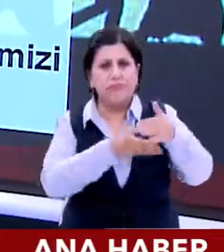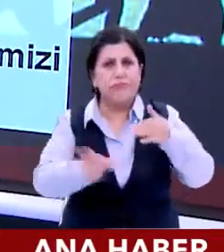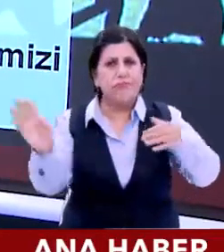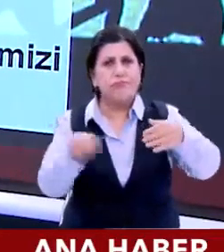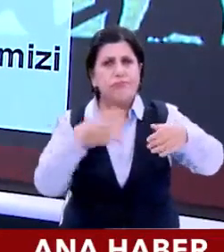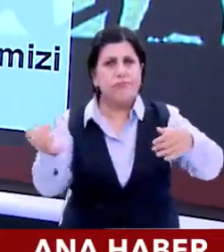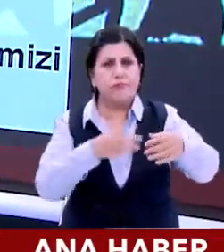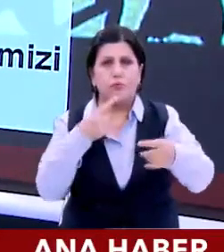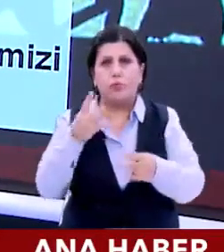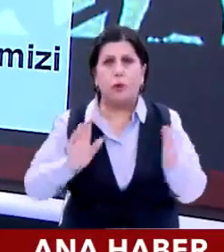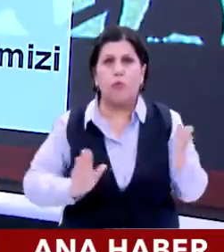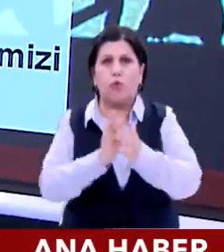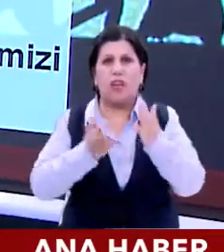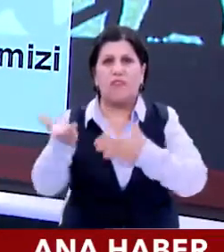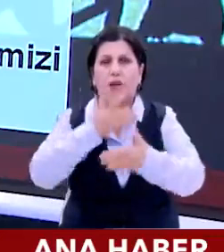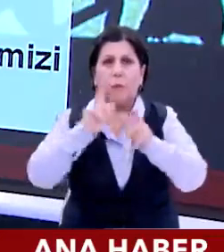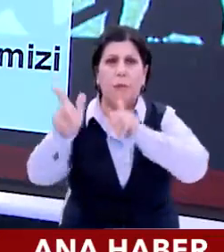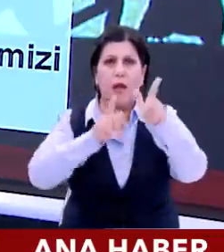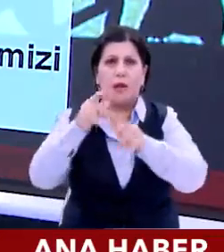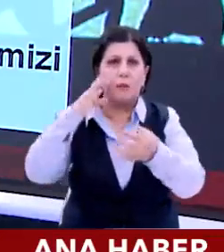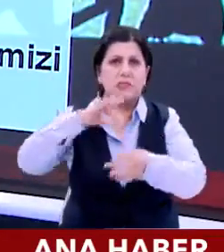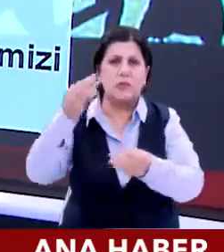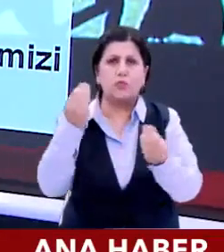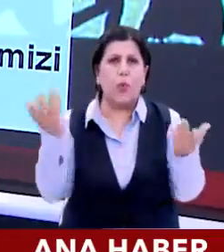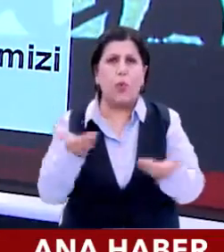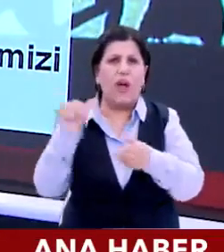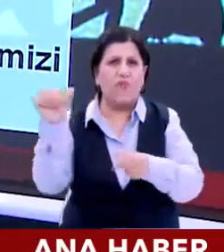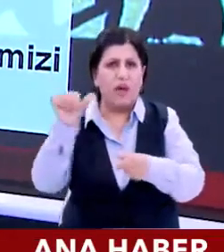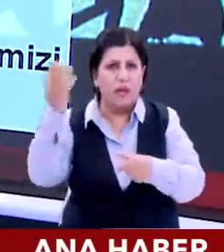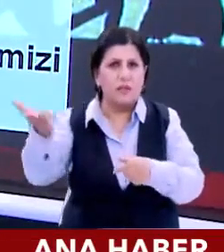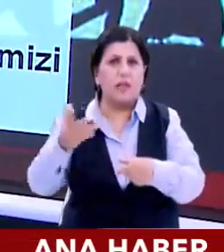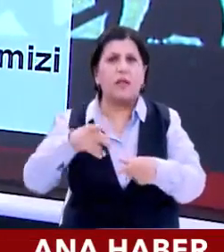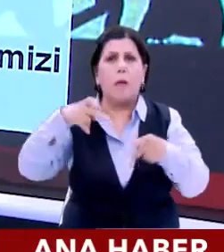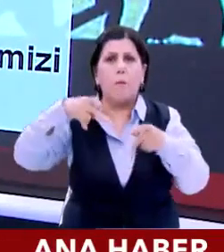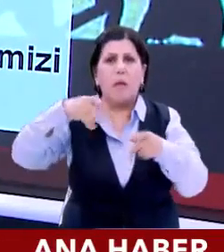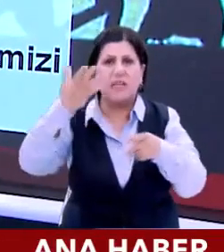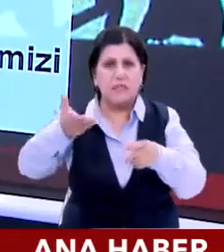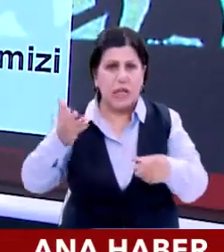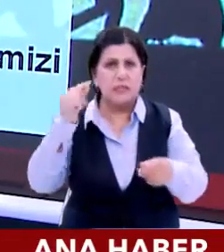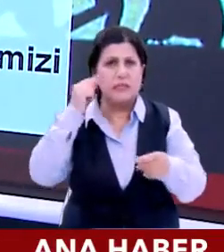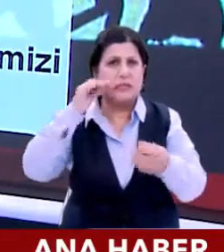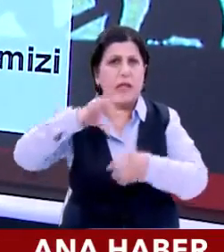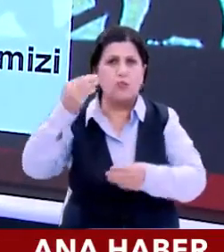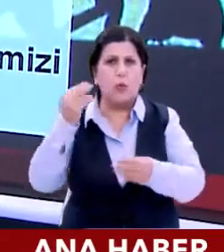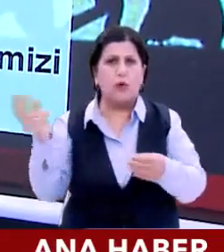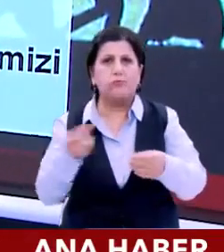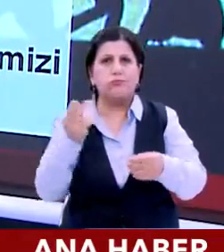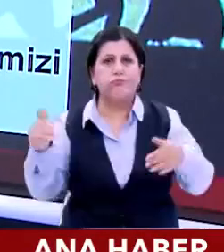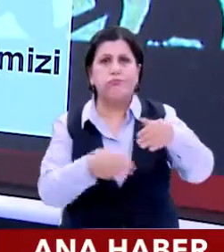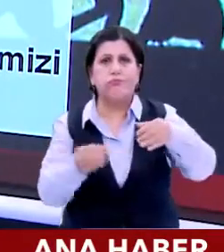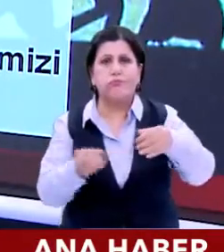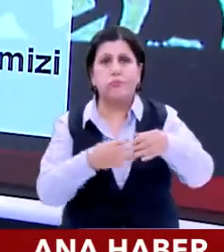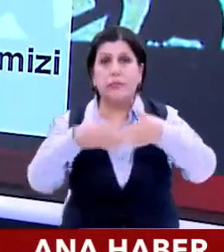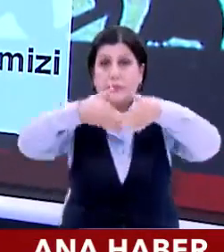aynı muhalefet gibi serzenişte bulunuyor buraya insanlar geliyorlar Afganistan'dan geliyorlar Pakistan'da geliyorlar diye Şimdi bu önemli sınıf